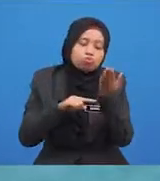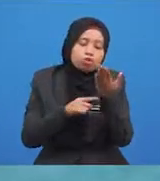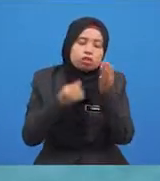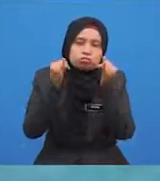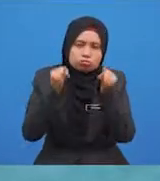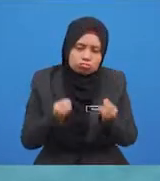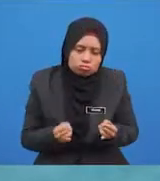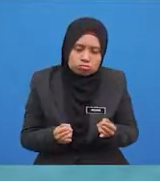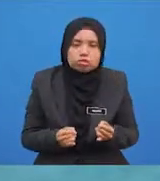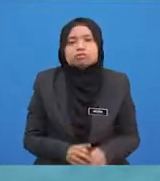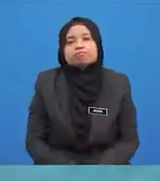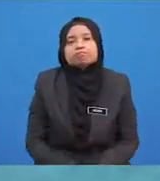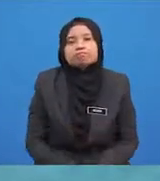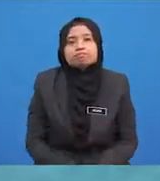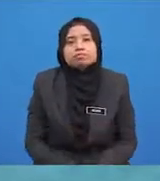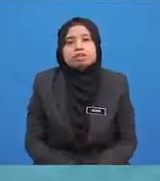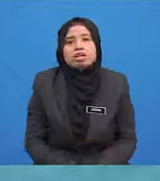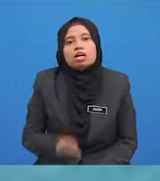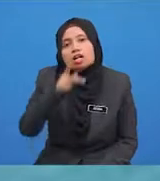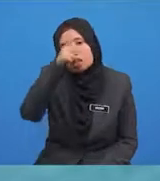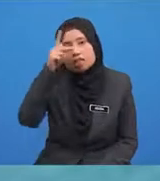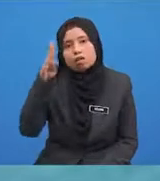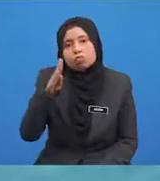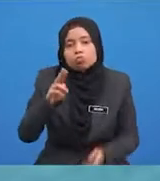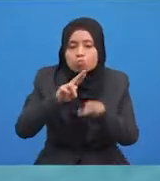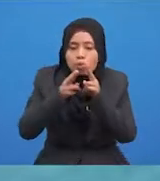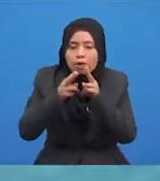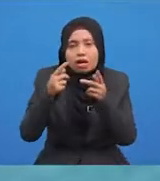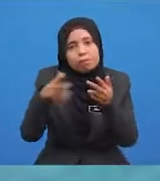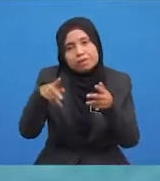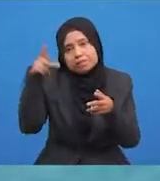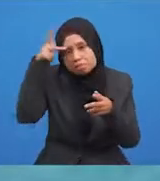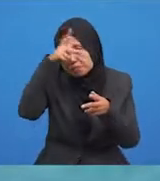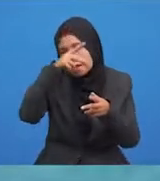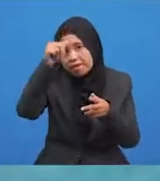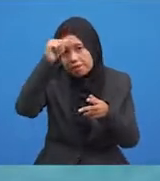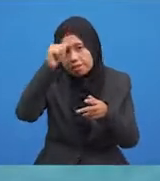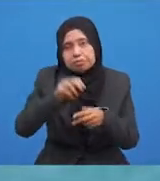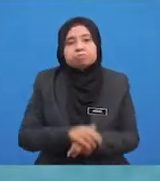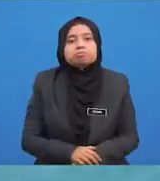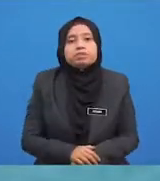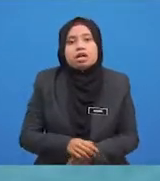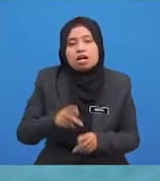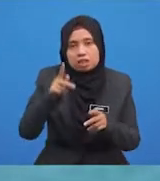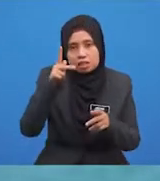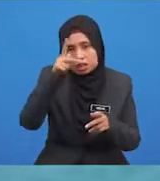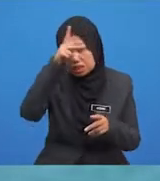tidak terurus. Kelabu berubah setelah dipelihara oleh ayah.